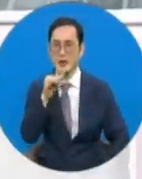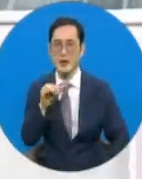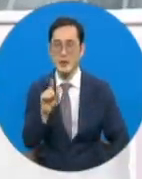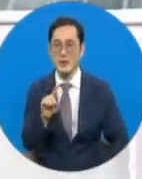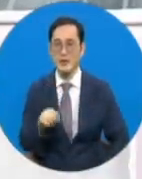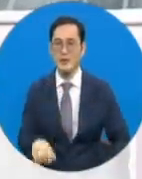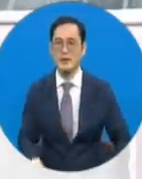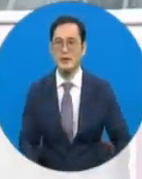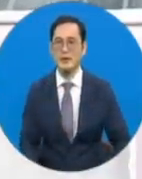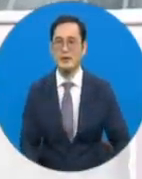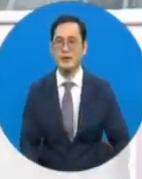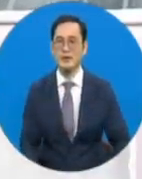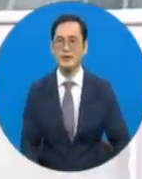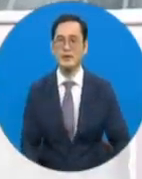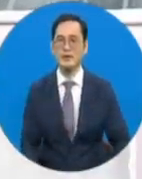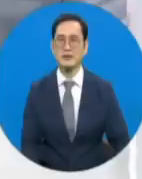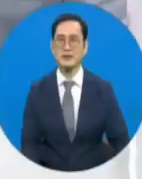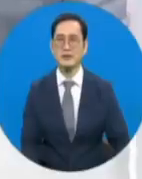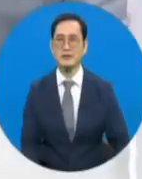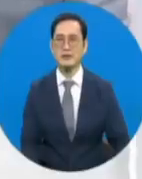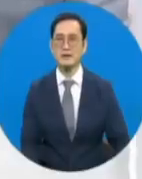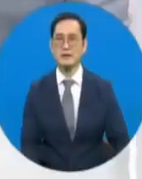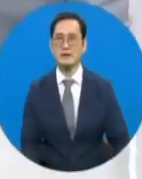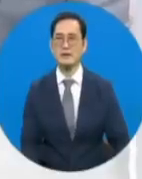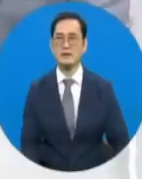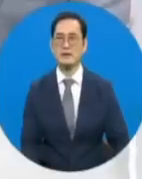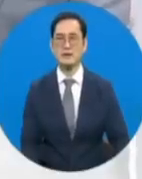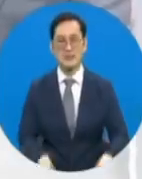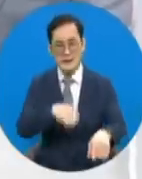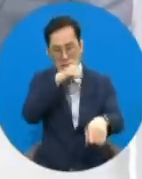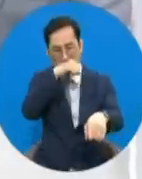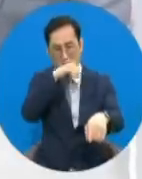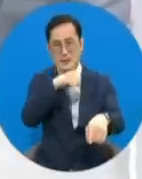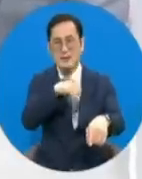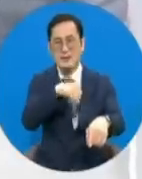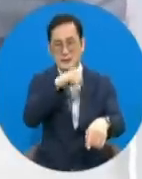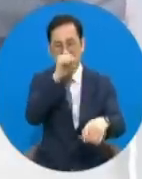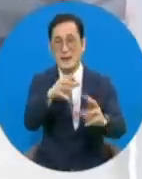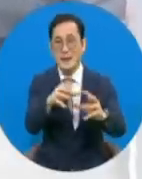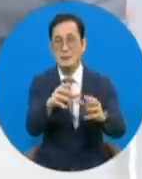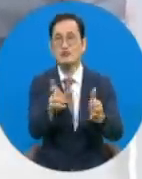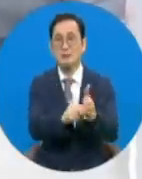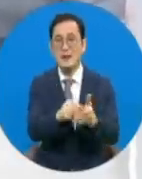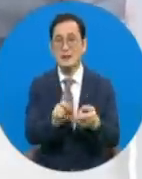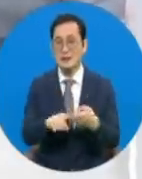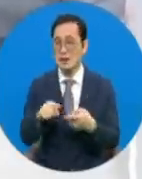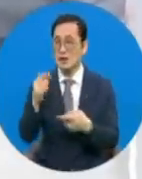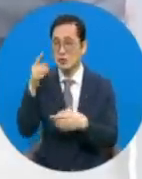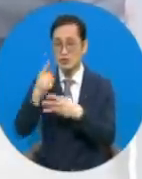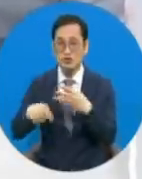문제, 중국에 굉장히 심각하게 생각하는 대만 문제에 우리 대통령이